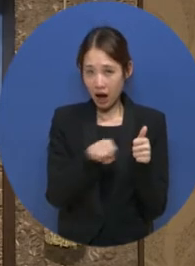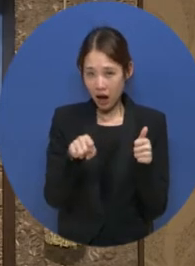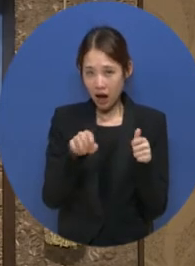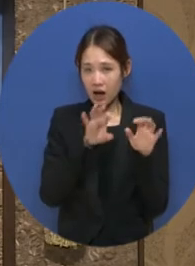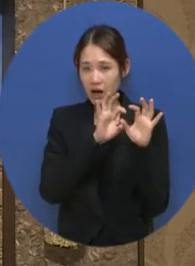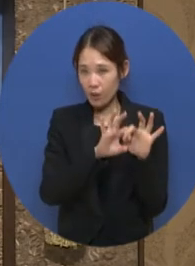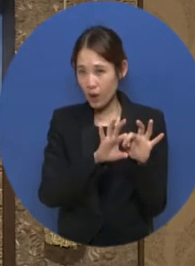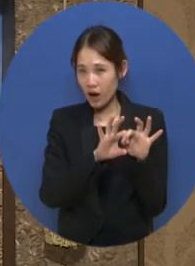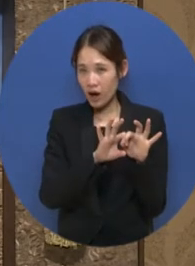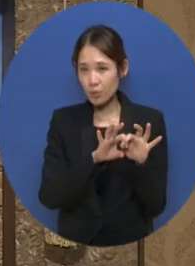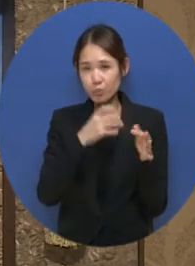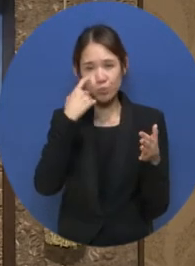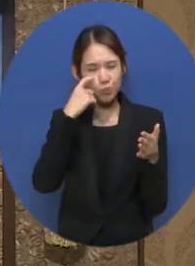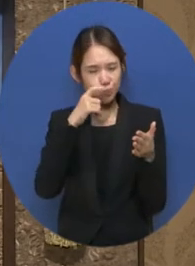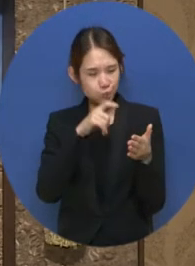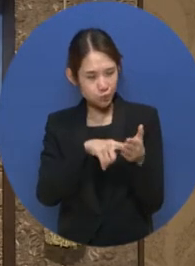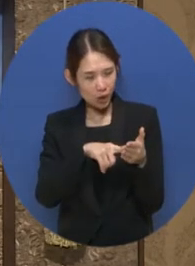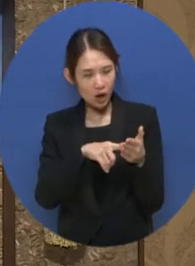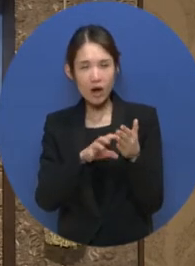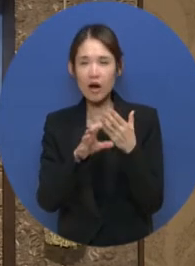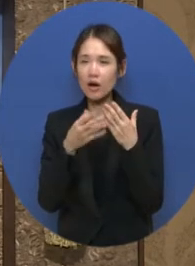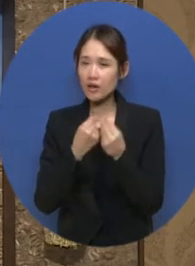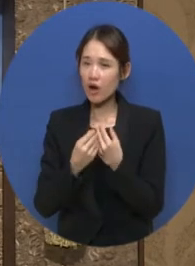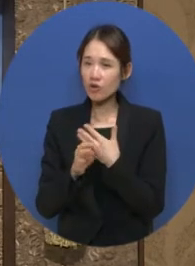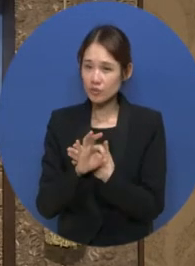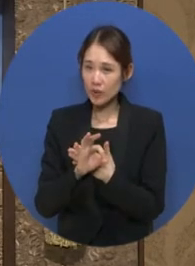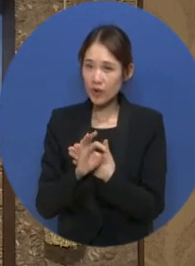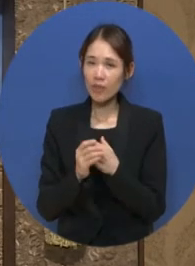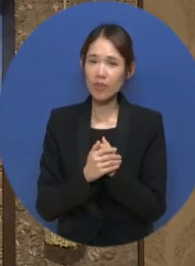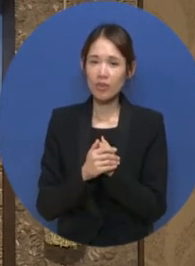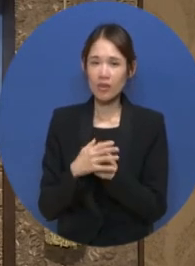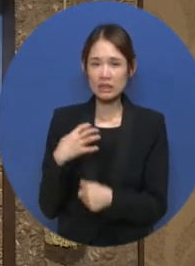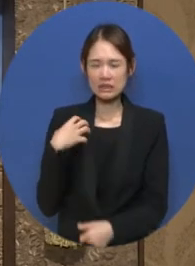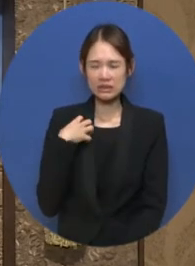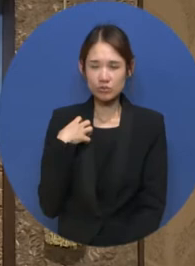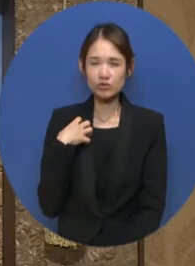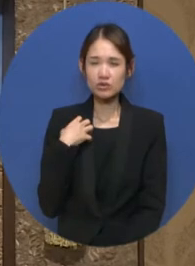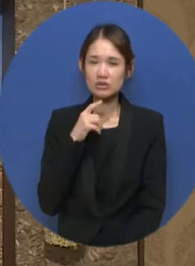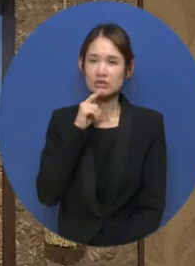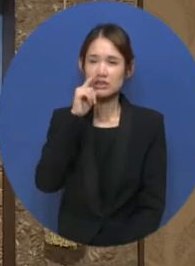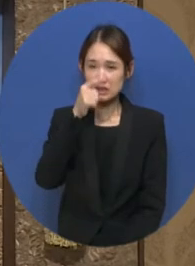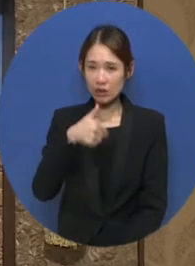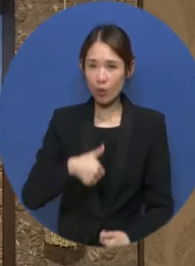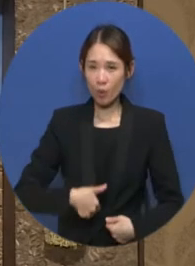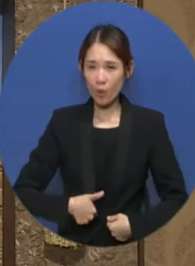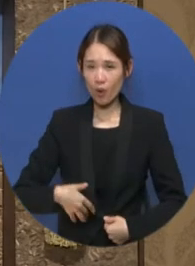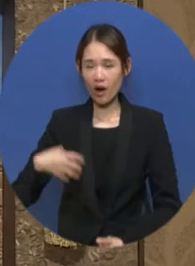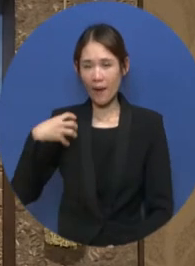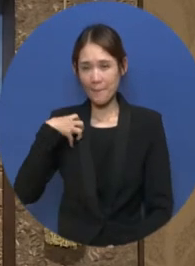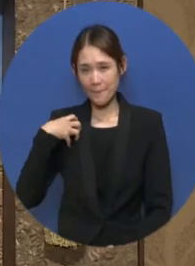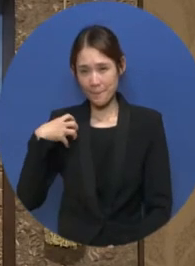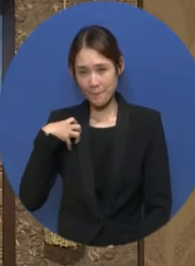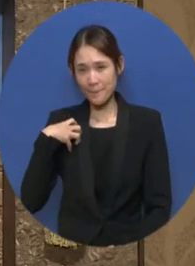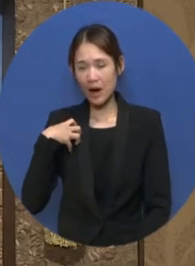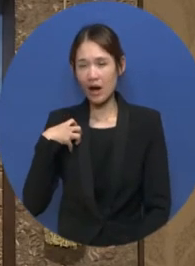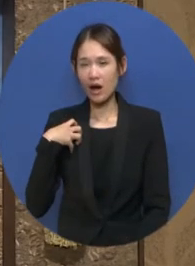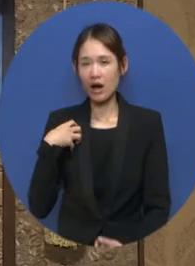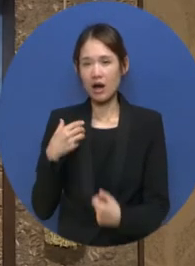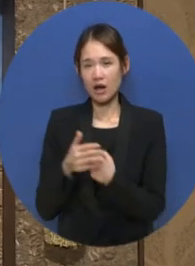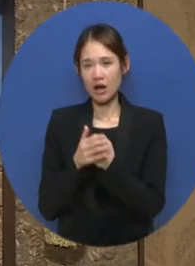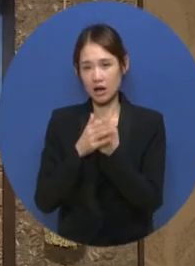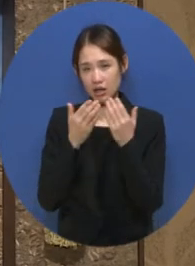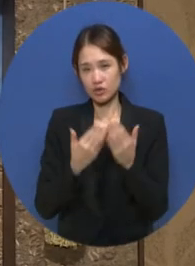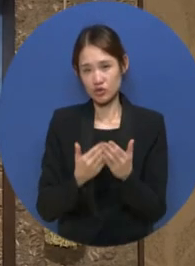와 관련해서 목격을 하게 될 경우에는 의무적으로 이 신고를 하도록 책임을 이제